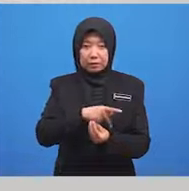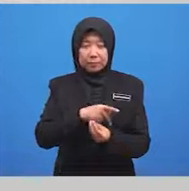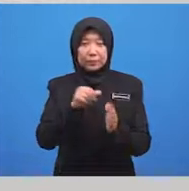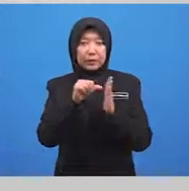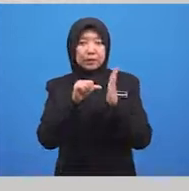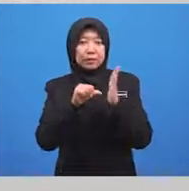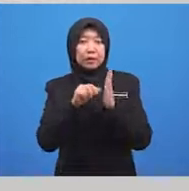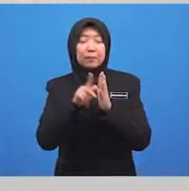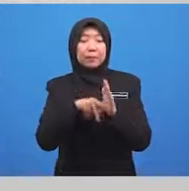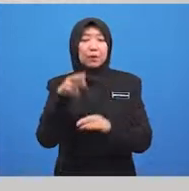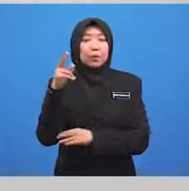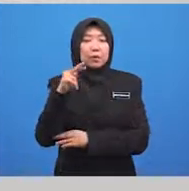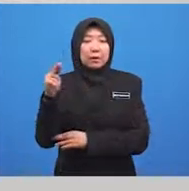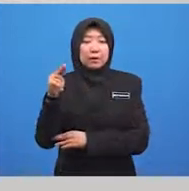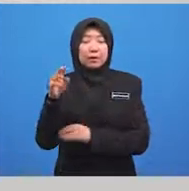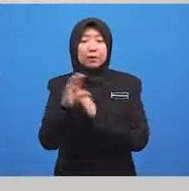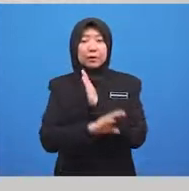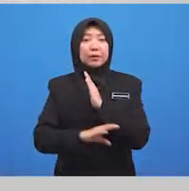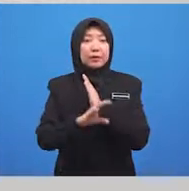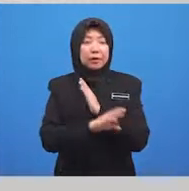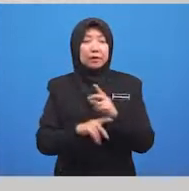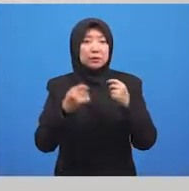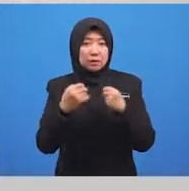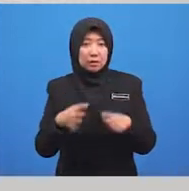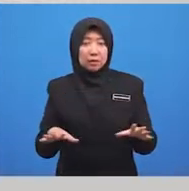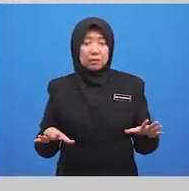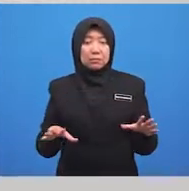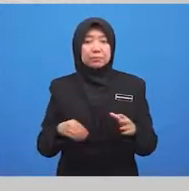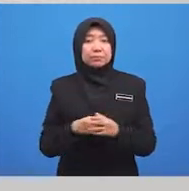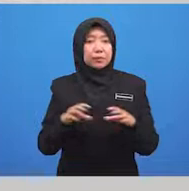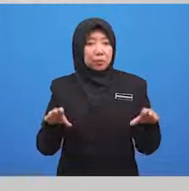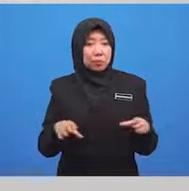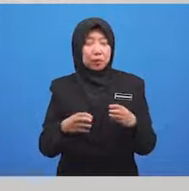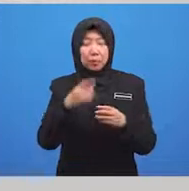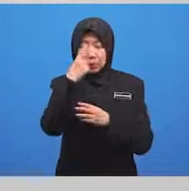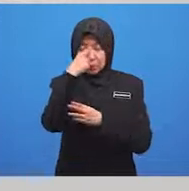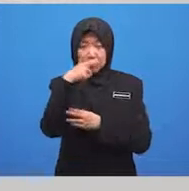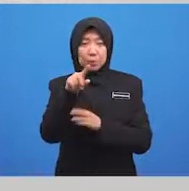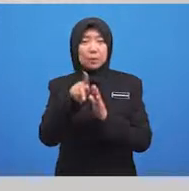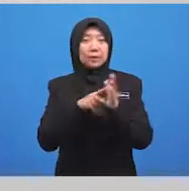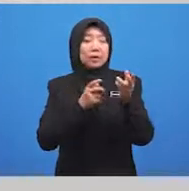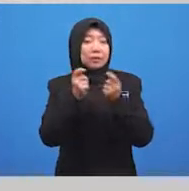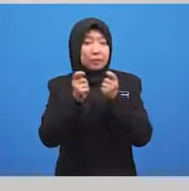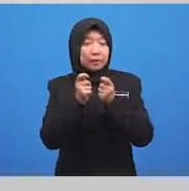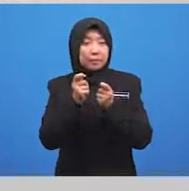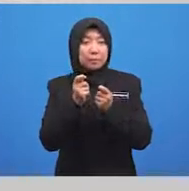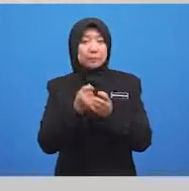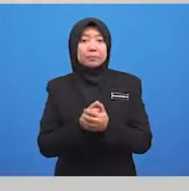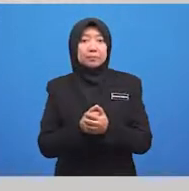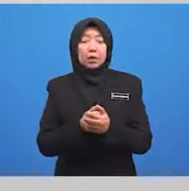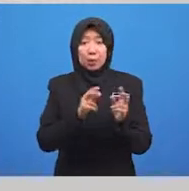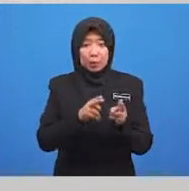Negara 1984 pula telah memperuntukkan mengenai pentadbiran,